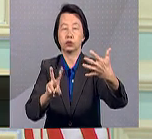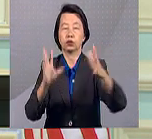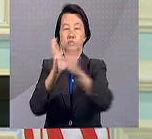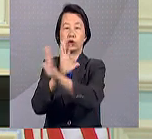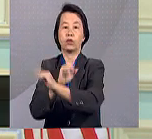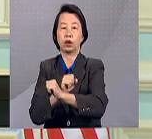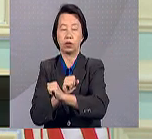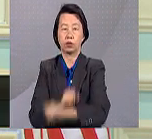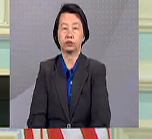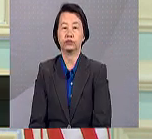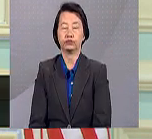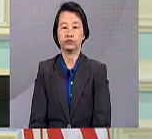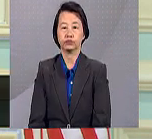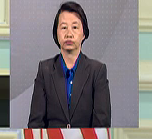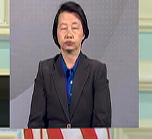Sarawak.